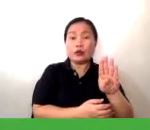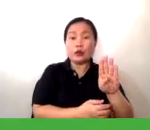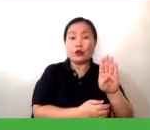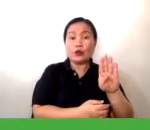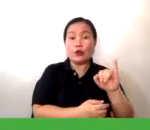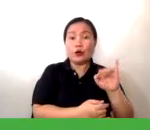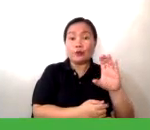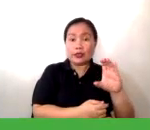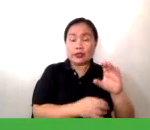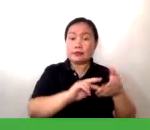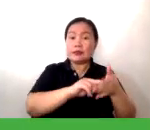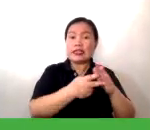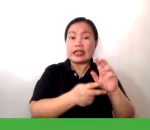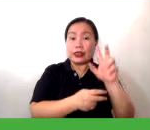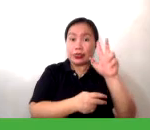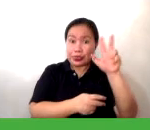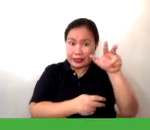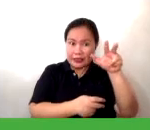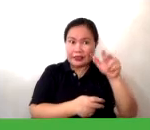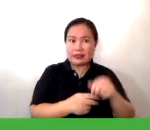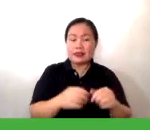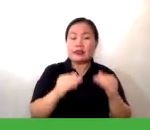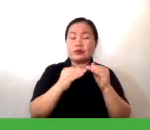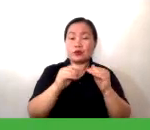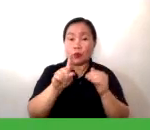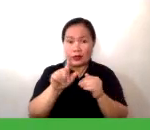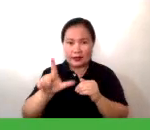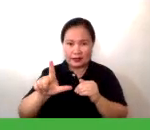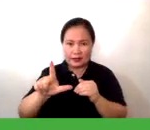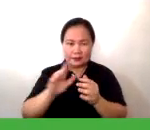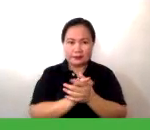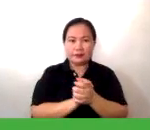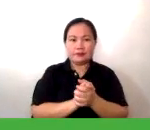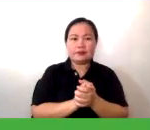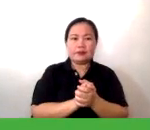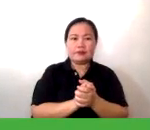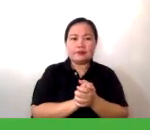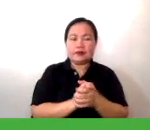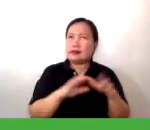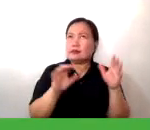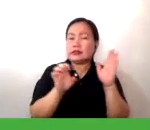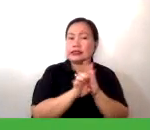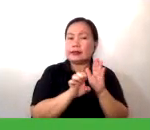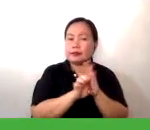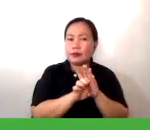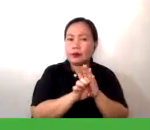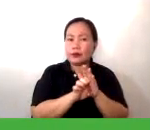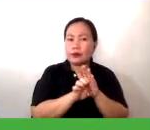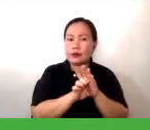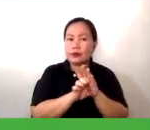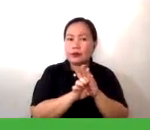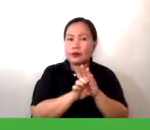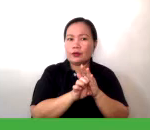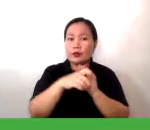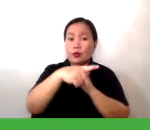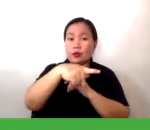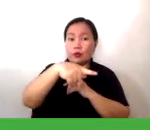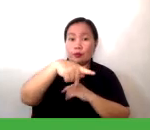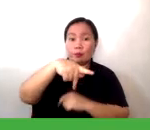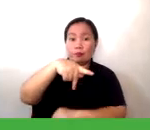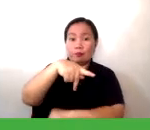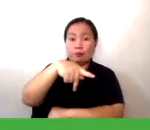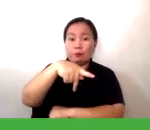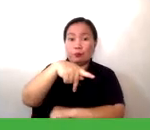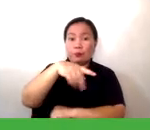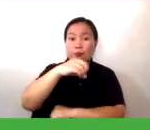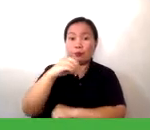So, kagaya ng pool, halimbawa, ang sa'yo ay tawag nito pool, volume